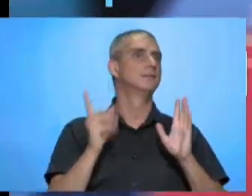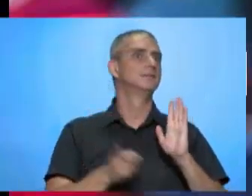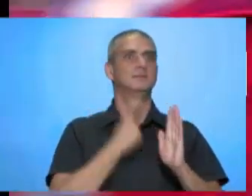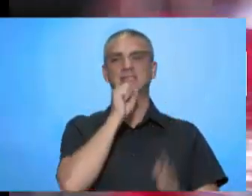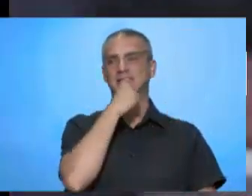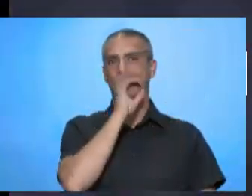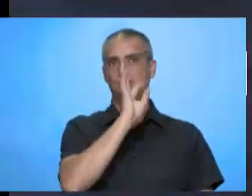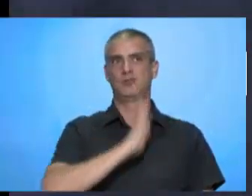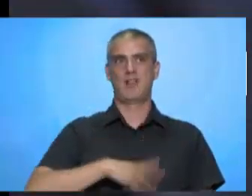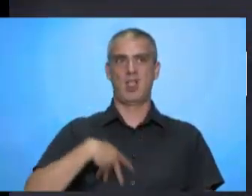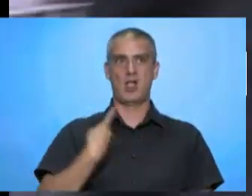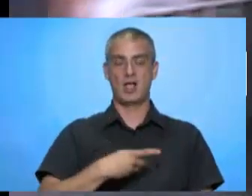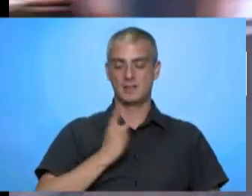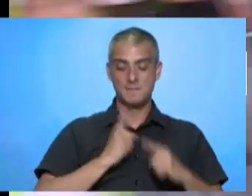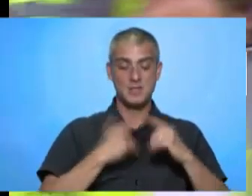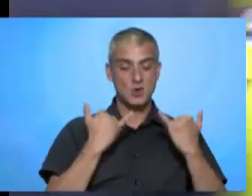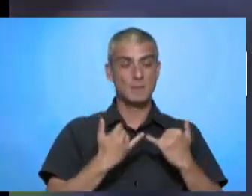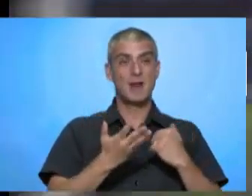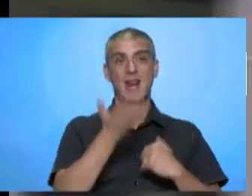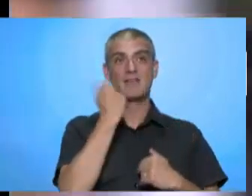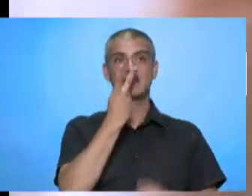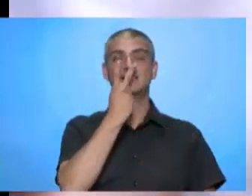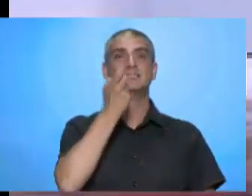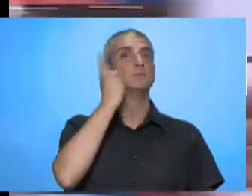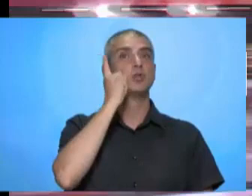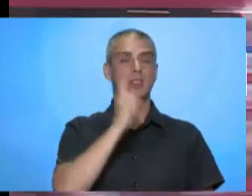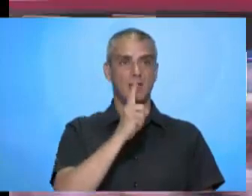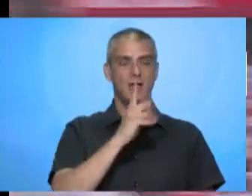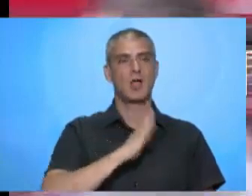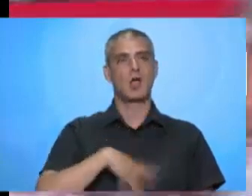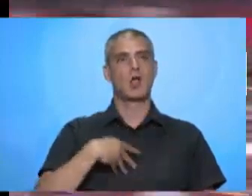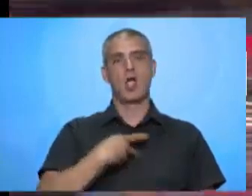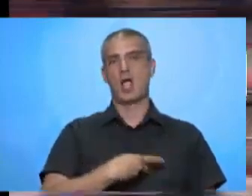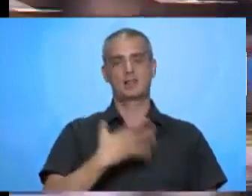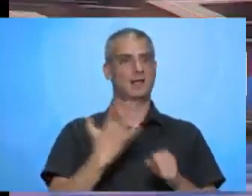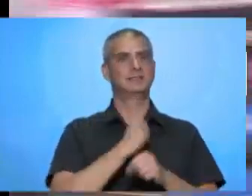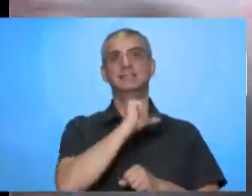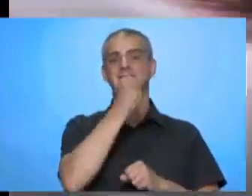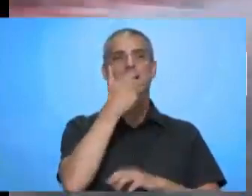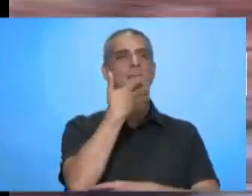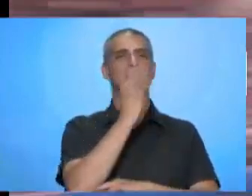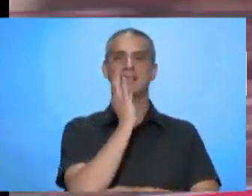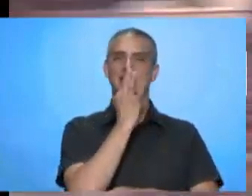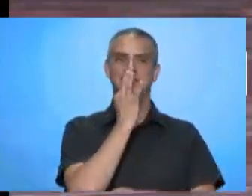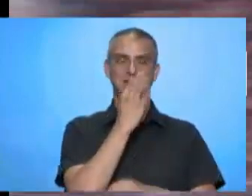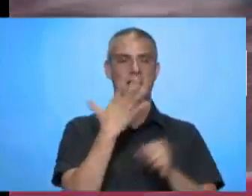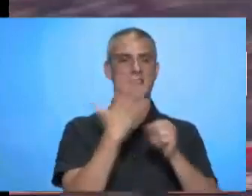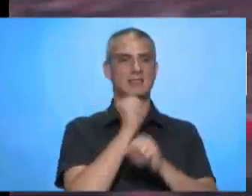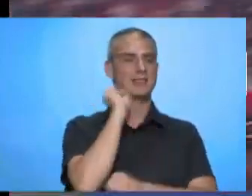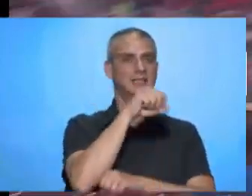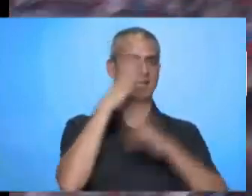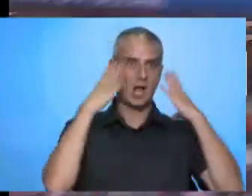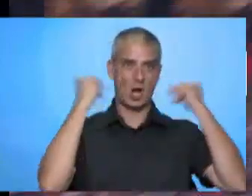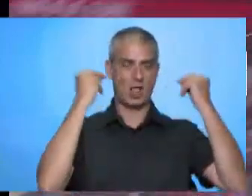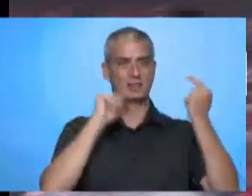בעבור הקרואטים. בדיוק היום, בדיוק היום לפני 20 שנה, קרואטיה רשמה את הישג השיא שלה, מדינה צעירה, ניצחה את הולנד